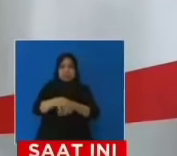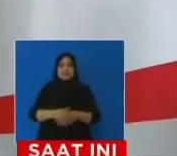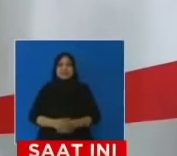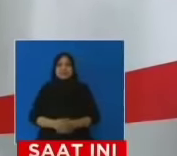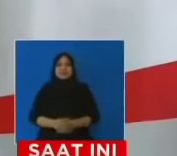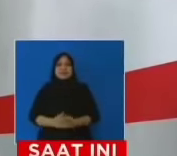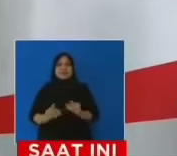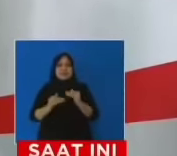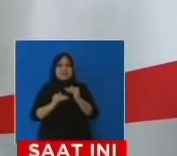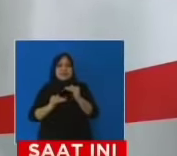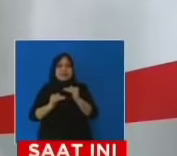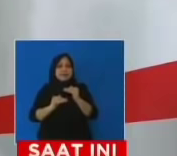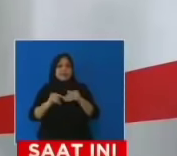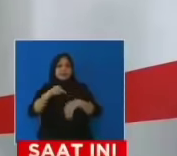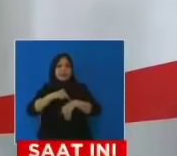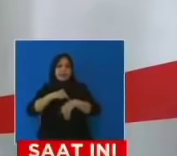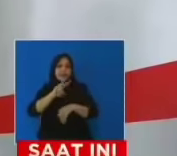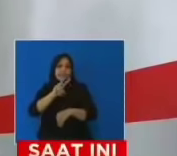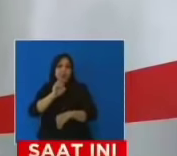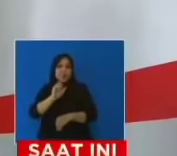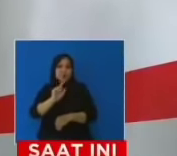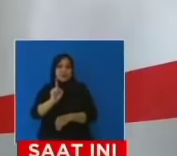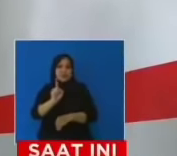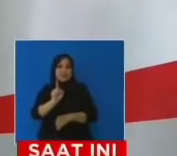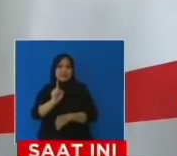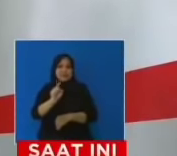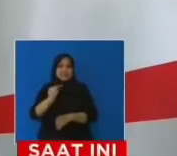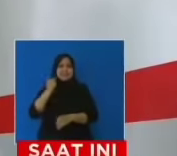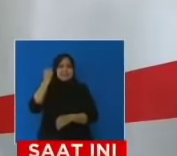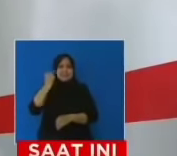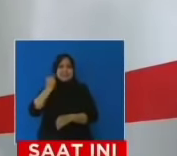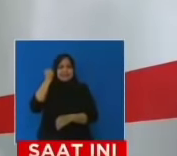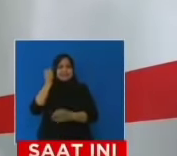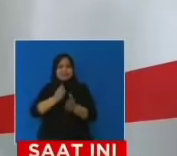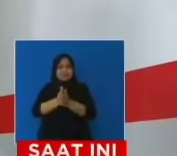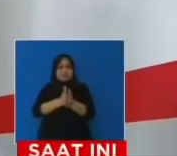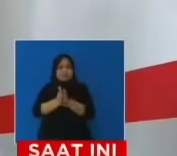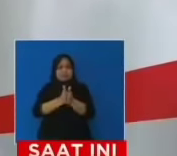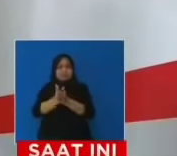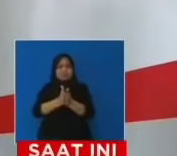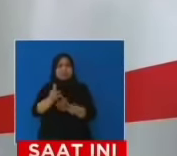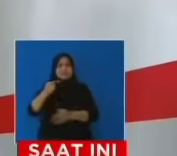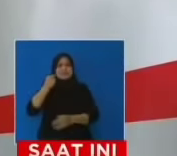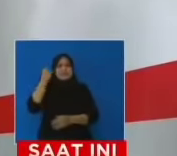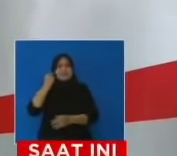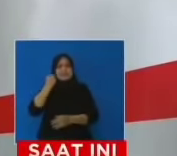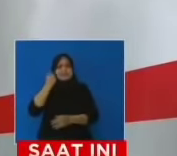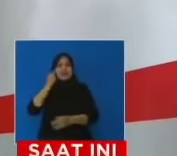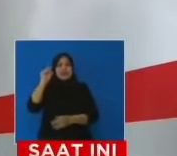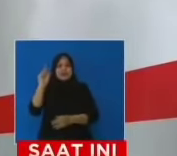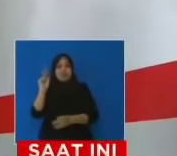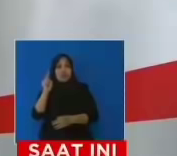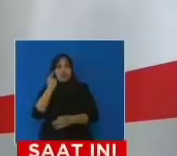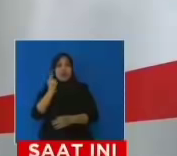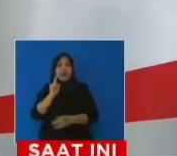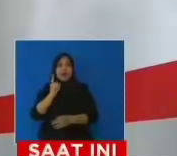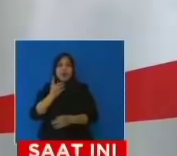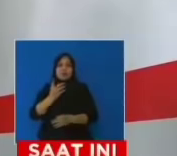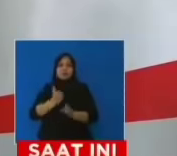dalam 20 detik dan sesering mungkin, terutama pada saat kita akan